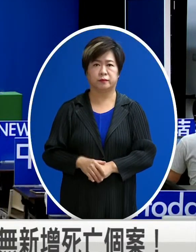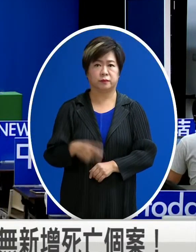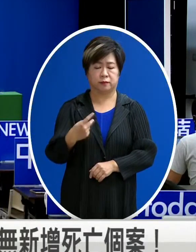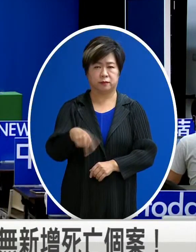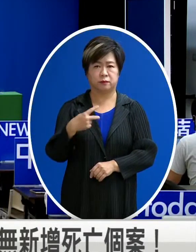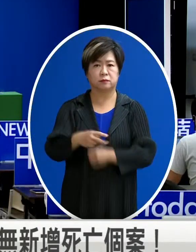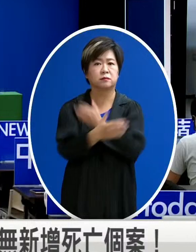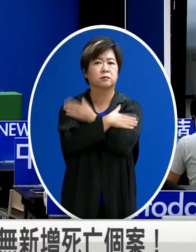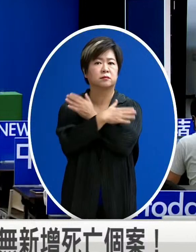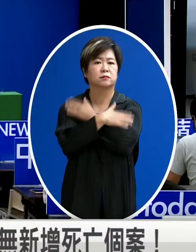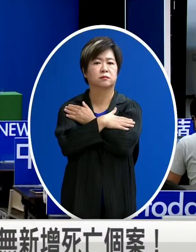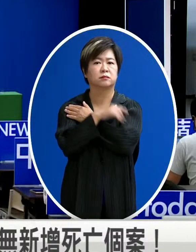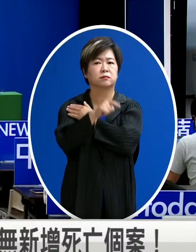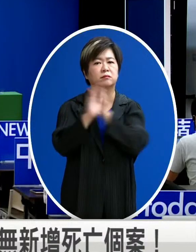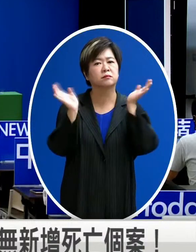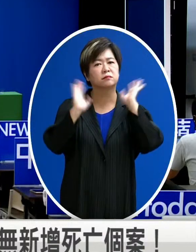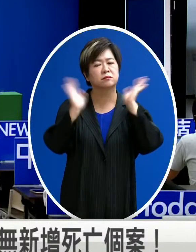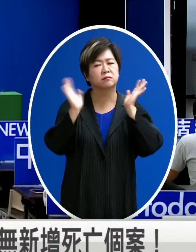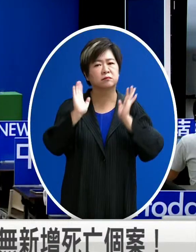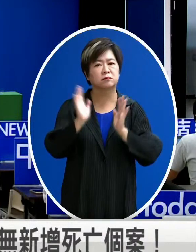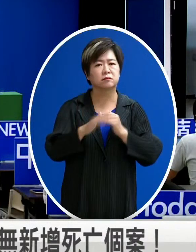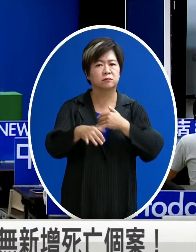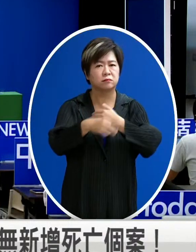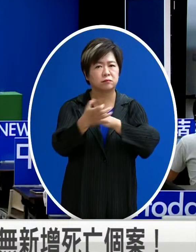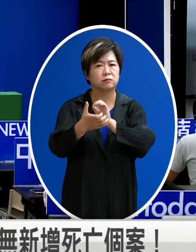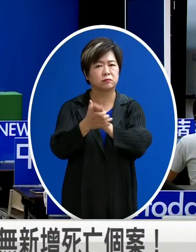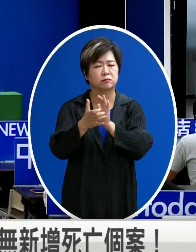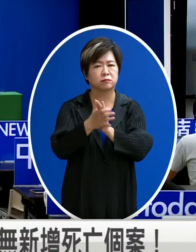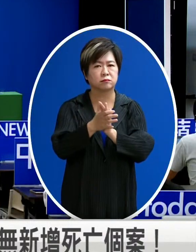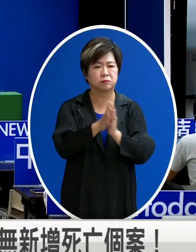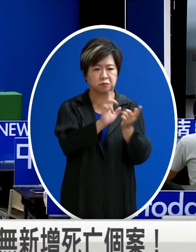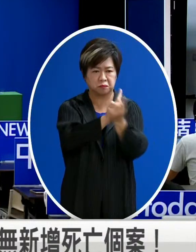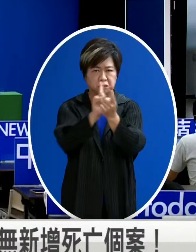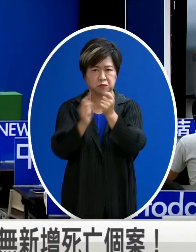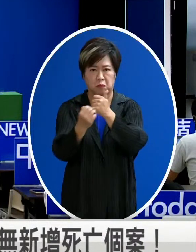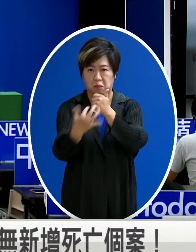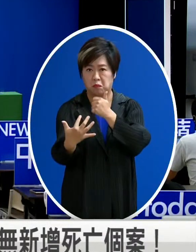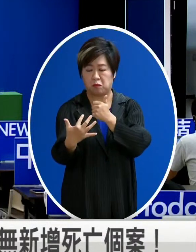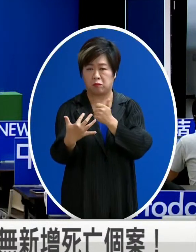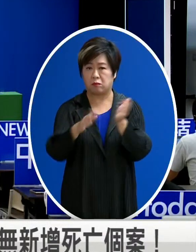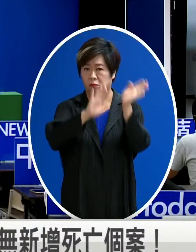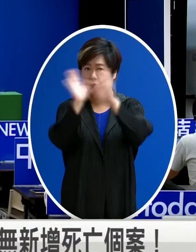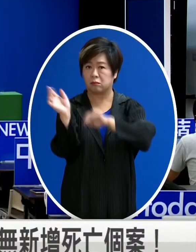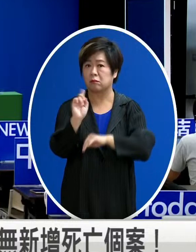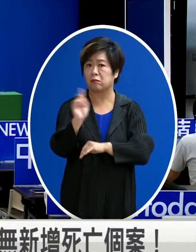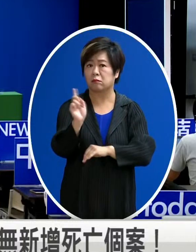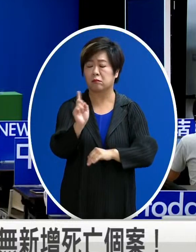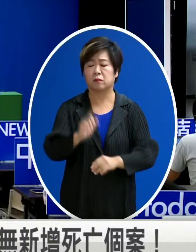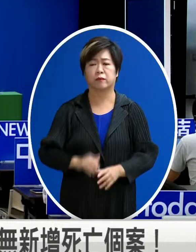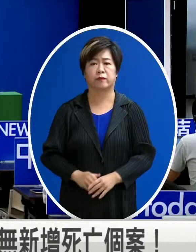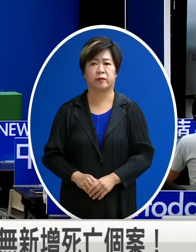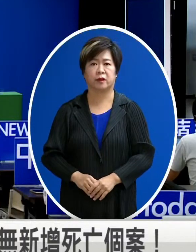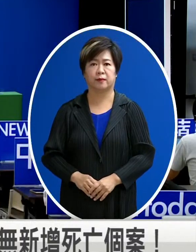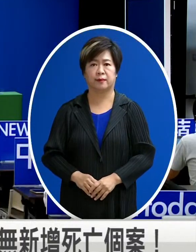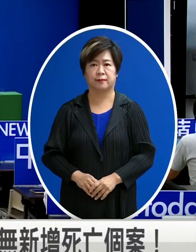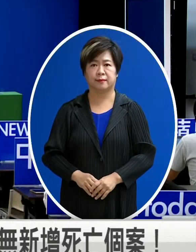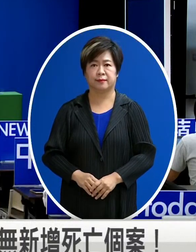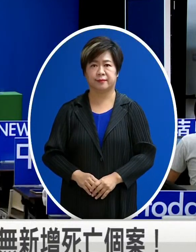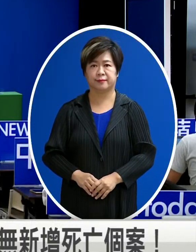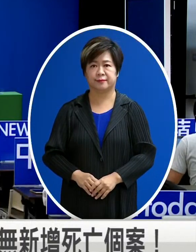于幼儿园的小朋友他们的亲友或者是匡列 有没有一个检验的结果，谢谢。